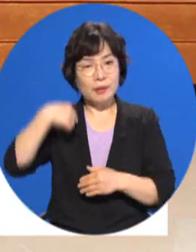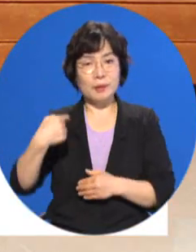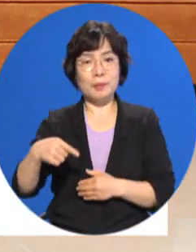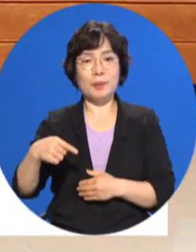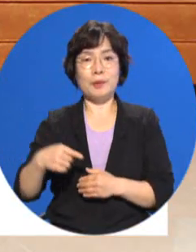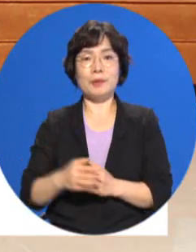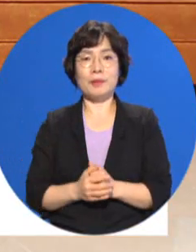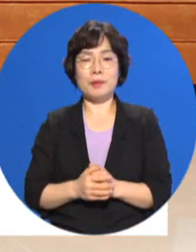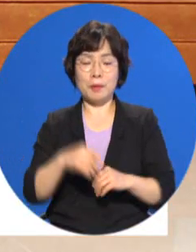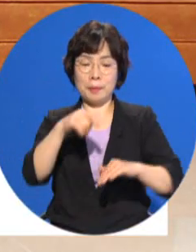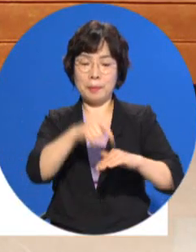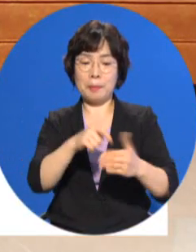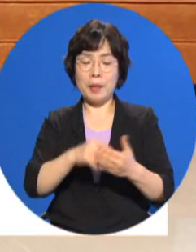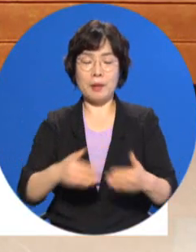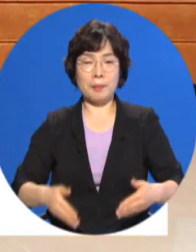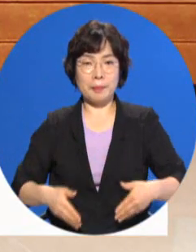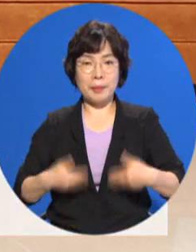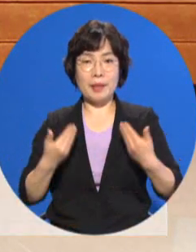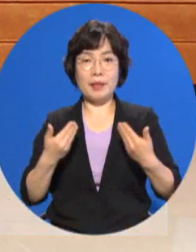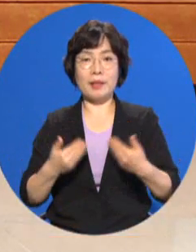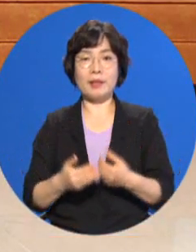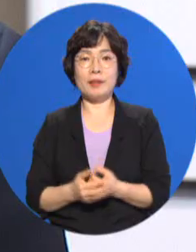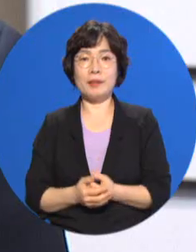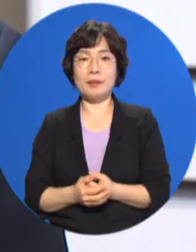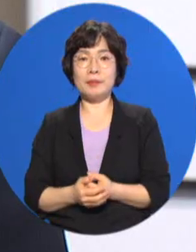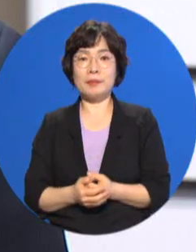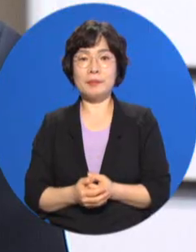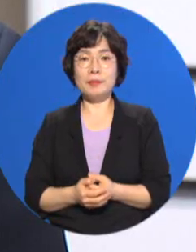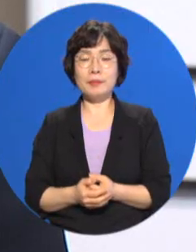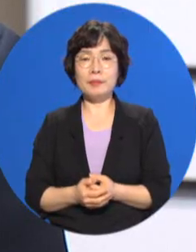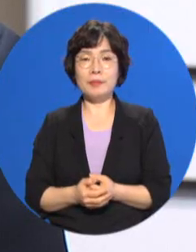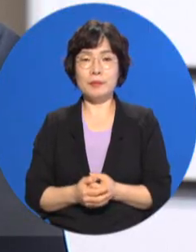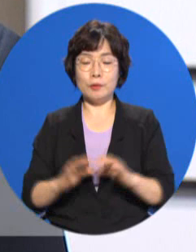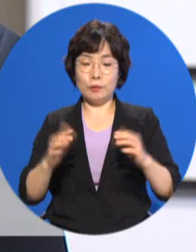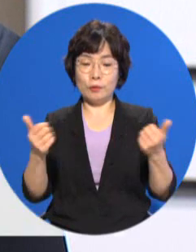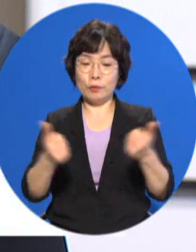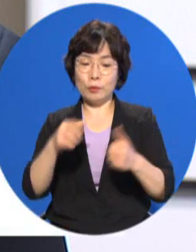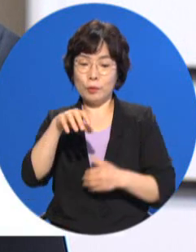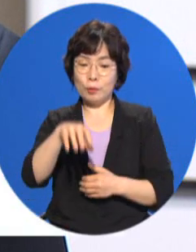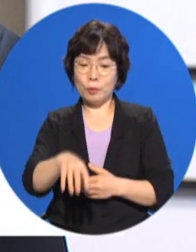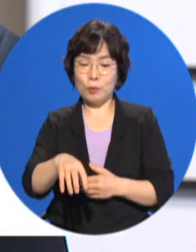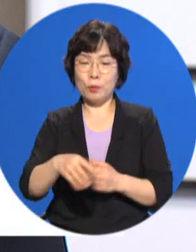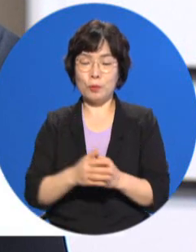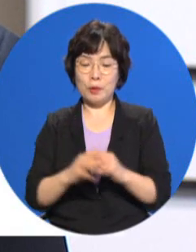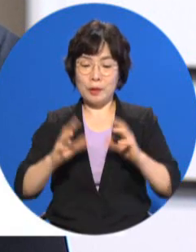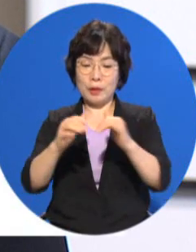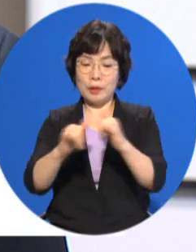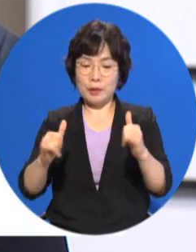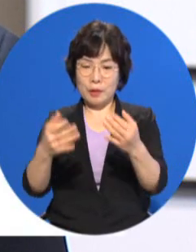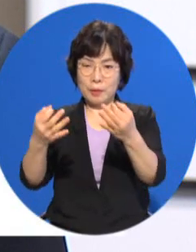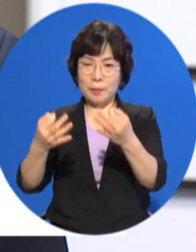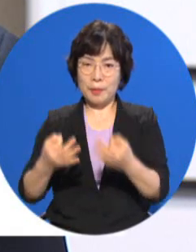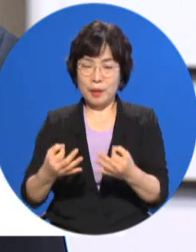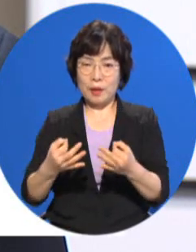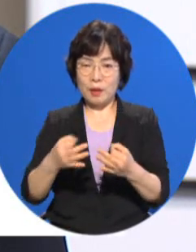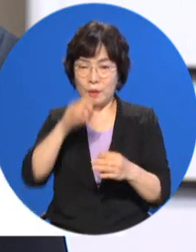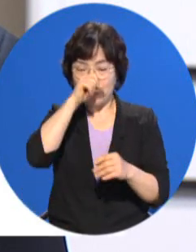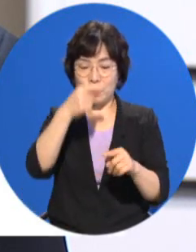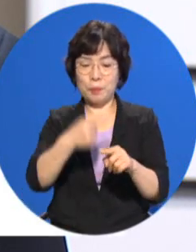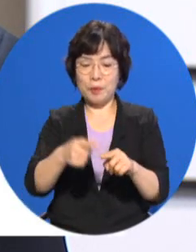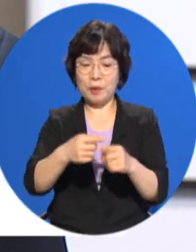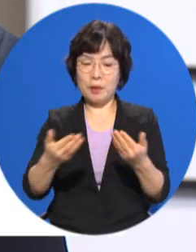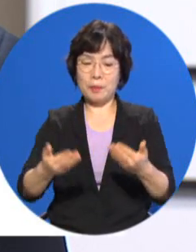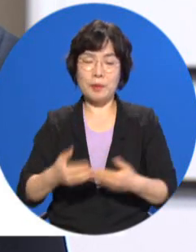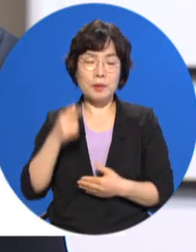좀 마음이 홀가분합니다. 예, 국회라는 곳이 국민들로부터 그렇게 좋은 평가를